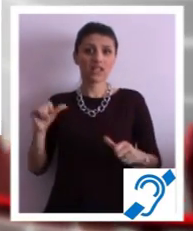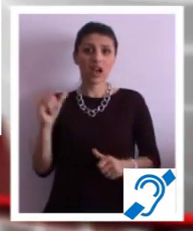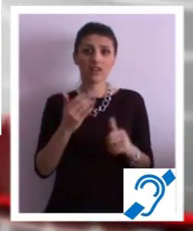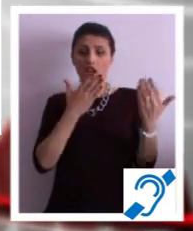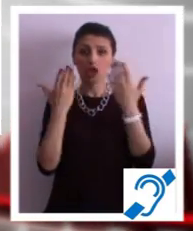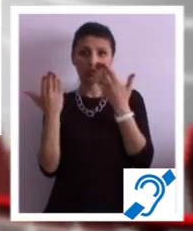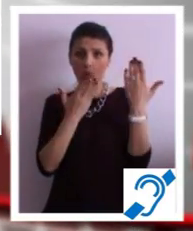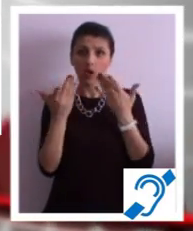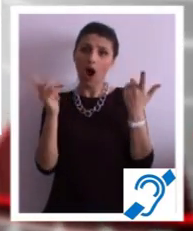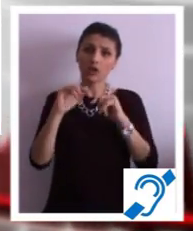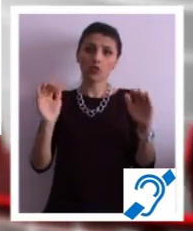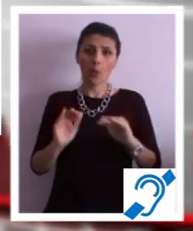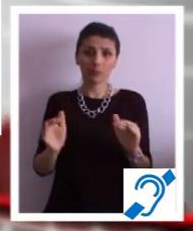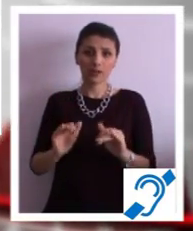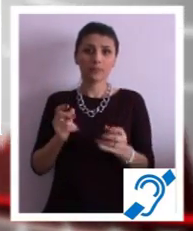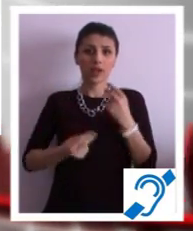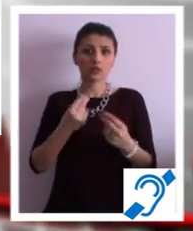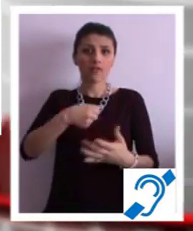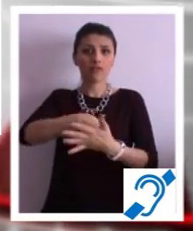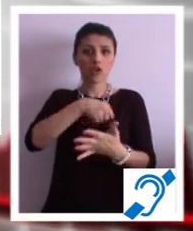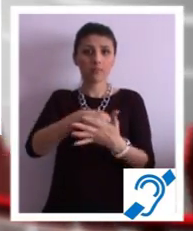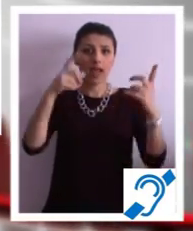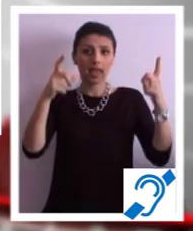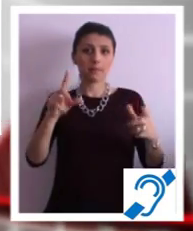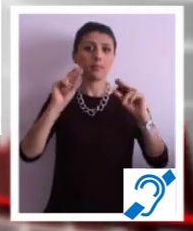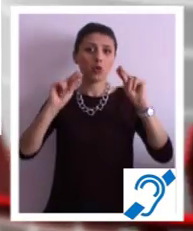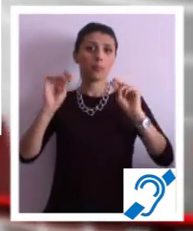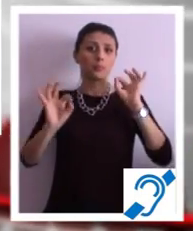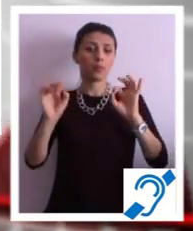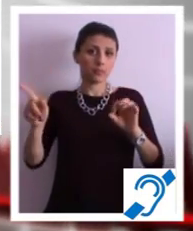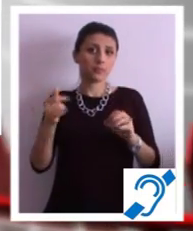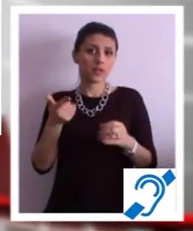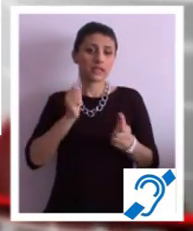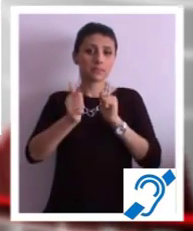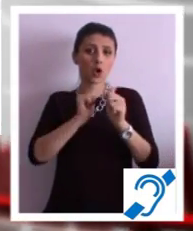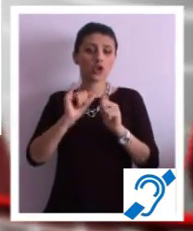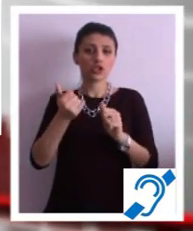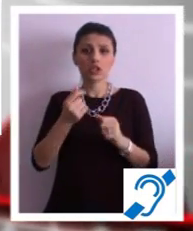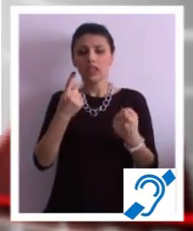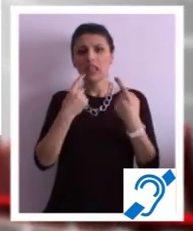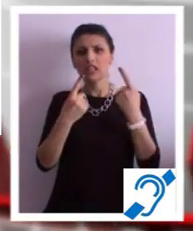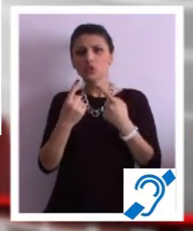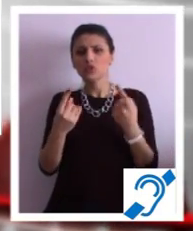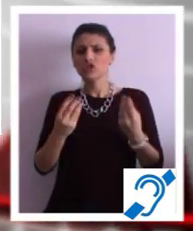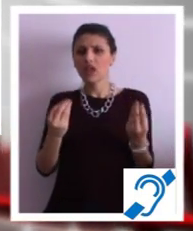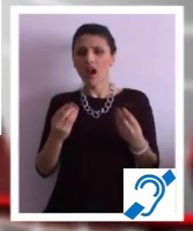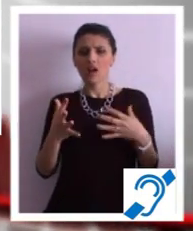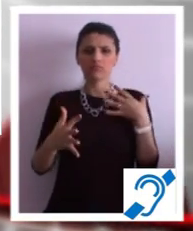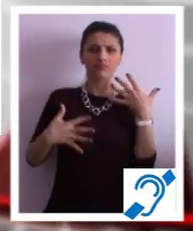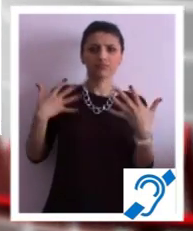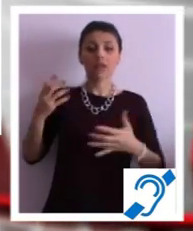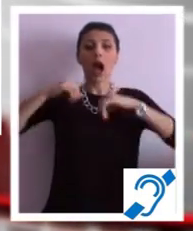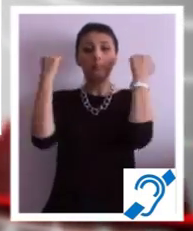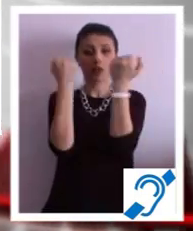la școală cu alți copii, a jucat fotbal în echipă cu domn profesor de sport și la o discuție mai aprinsă